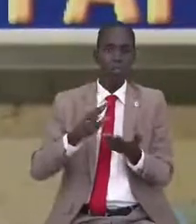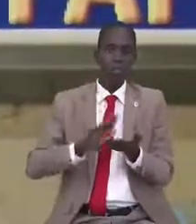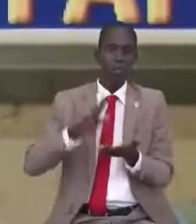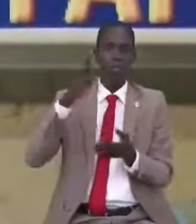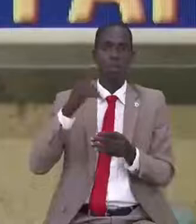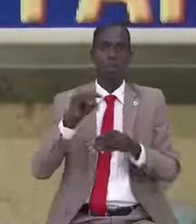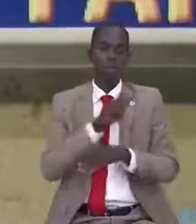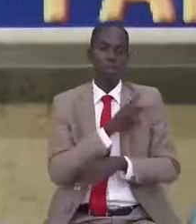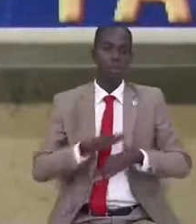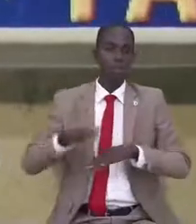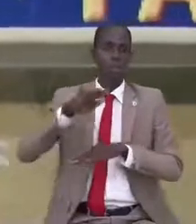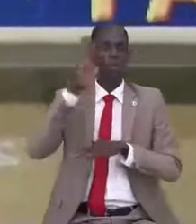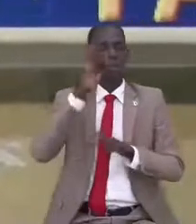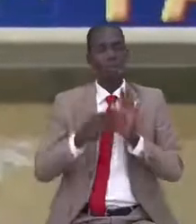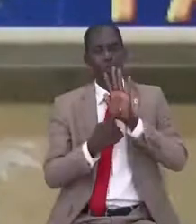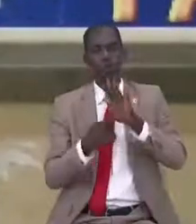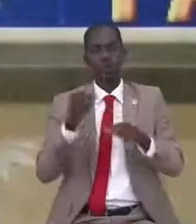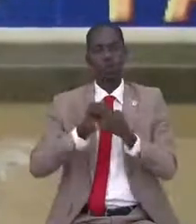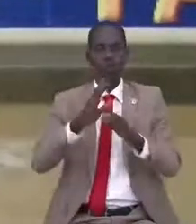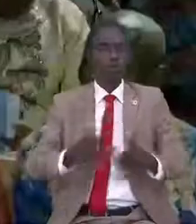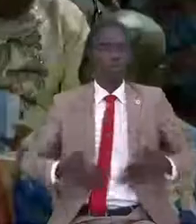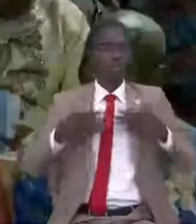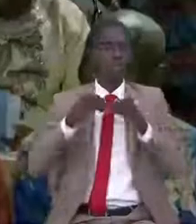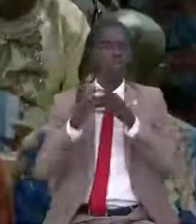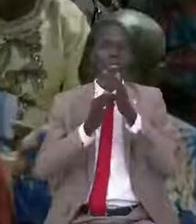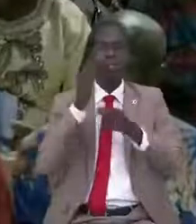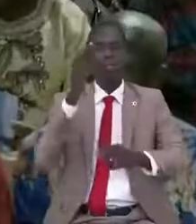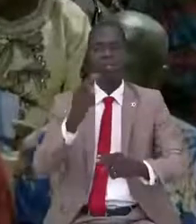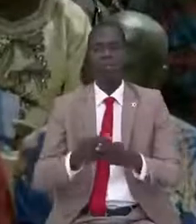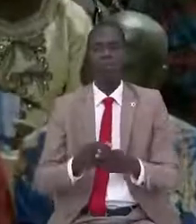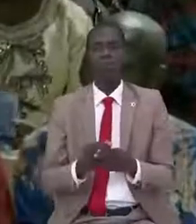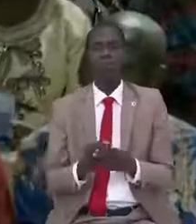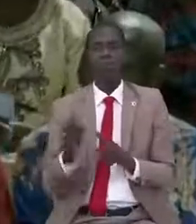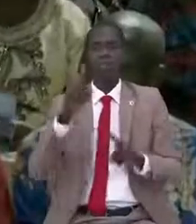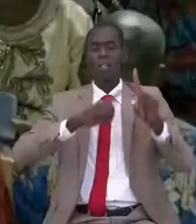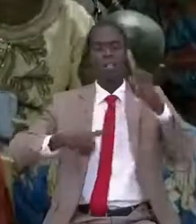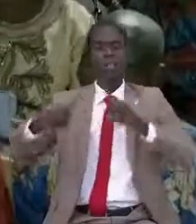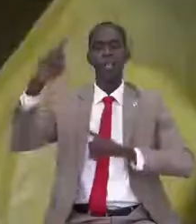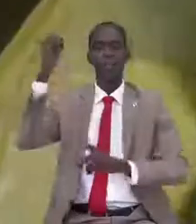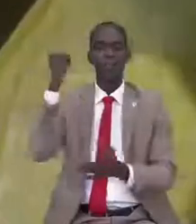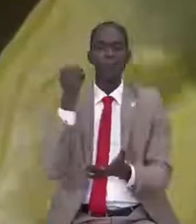royaume se reflète dans votre vie au nom de Jésus-Christ. Amen.